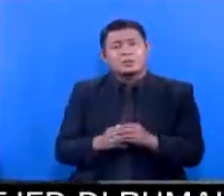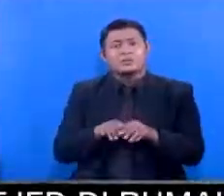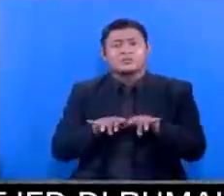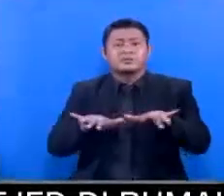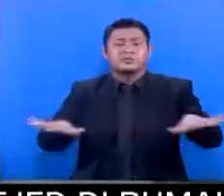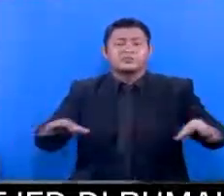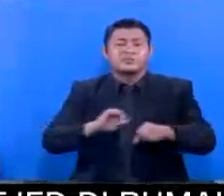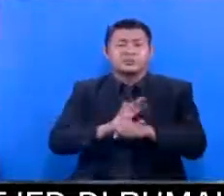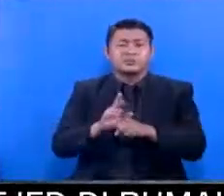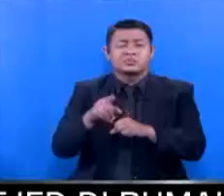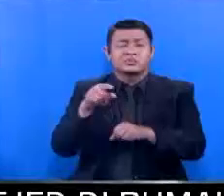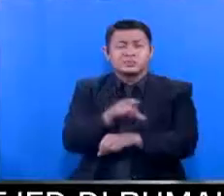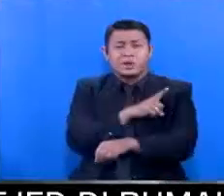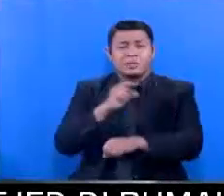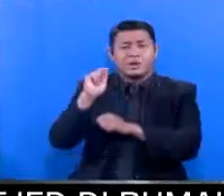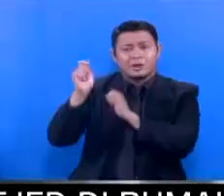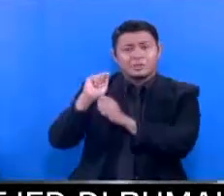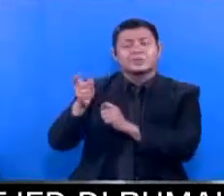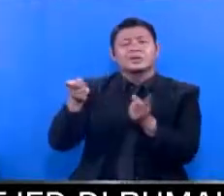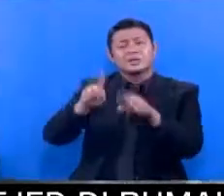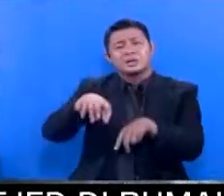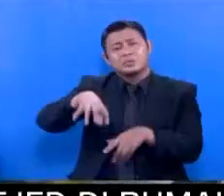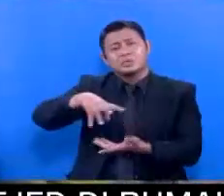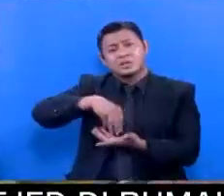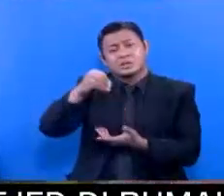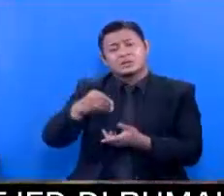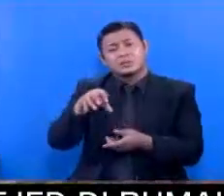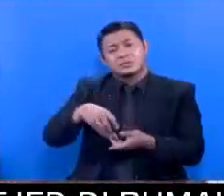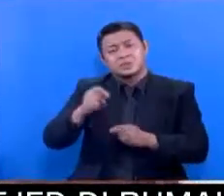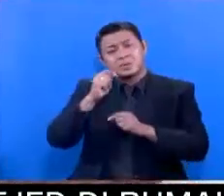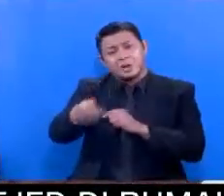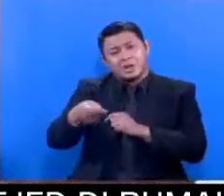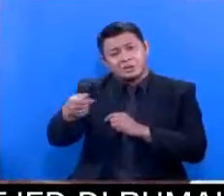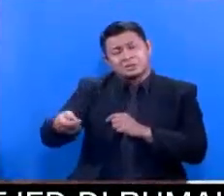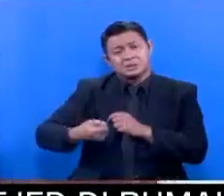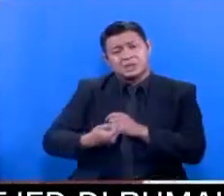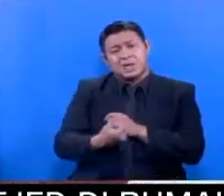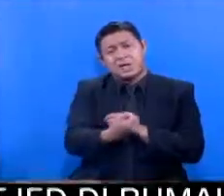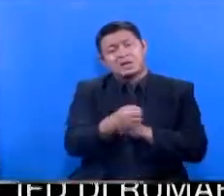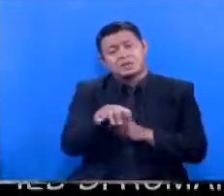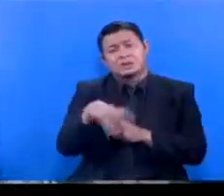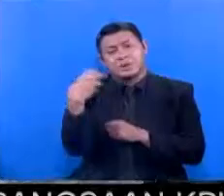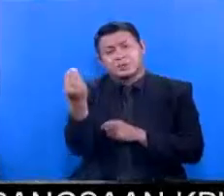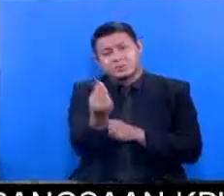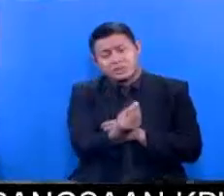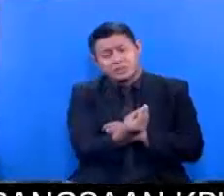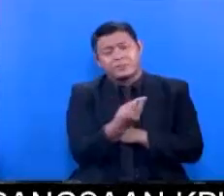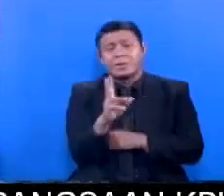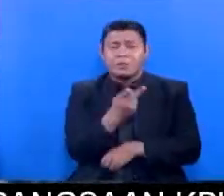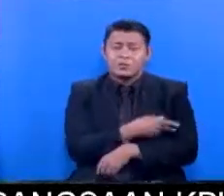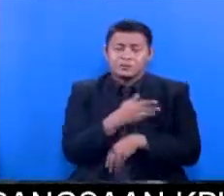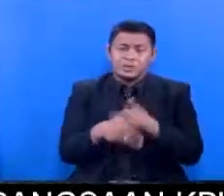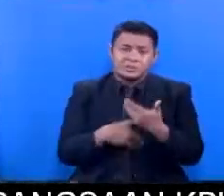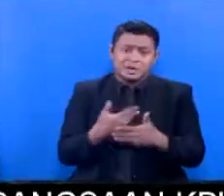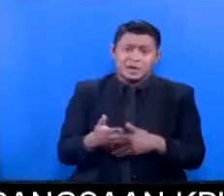COVID-19 selama Lebaran masih bisa terjadi di pusat keramaian seperti pusat perbelanjaan atau tempat wisata. Meski vaksin telah berjalan,